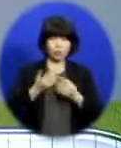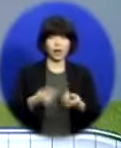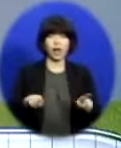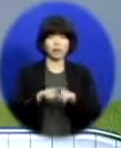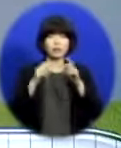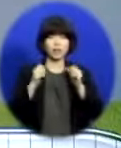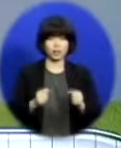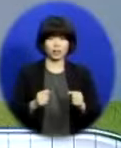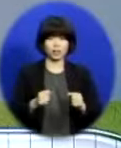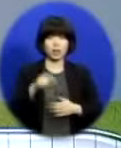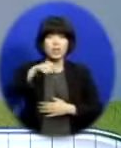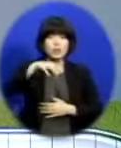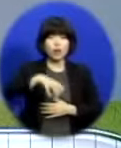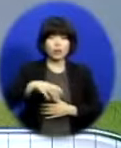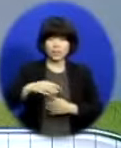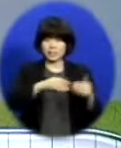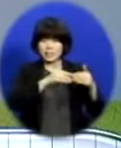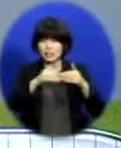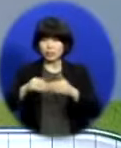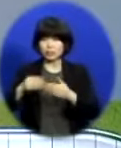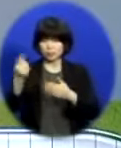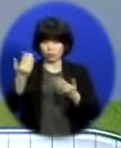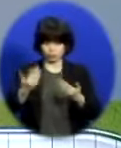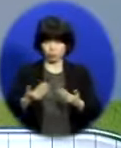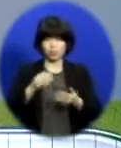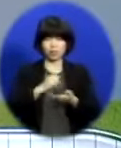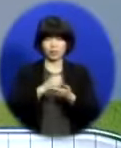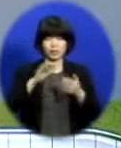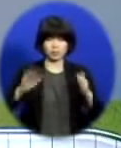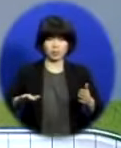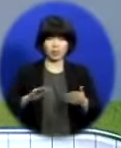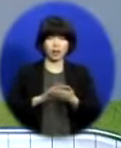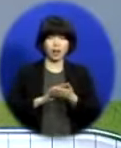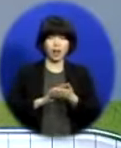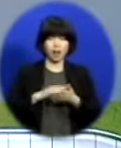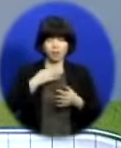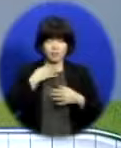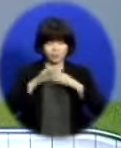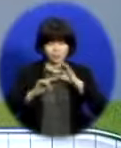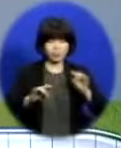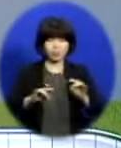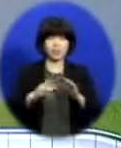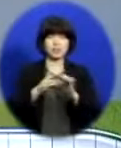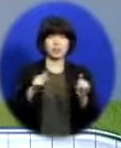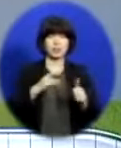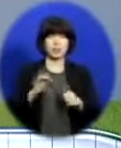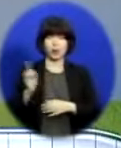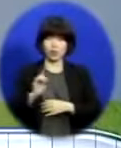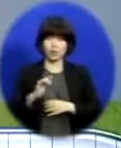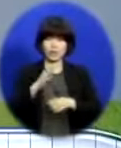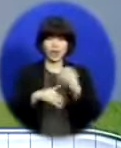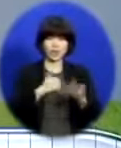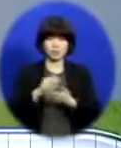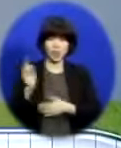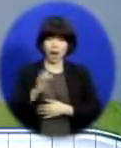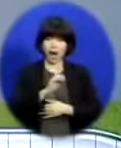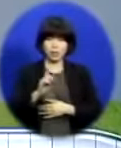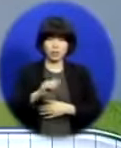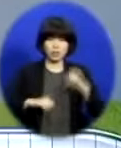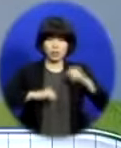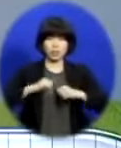계시고 여기까지 이끌어 주고 계세요 갈급한 사람에게 어찌 하나님이 아무런 역사를 안 하실